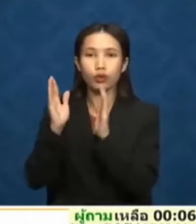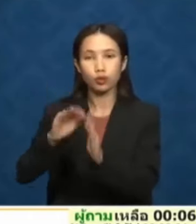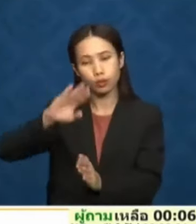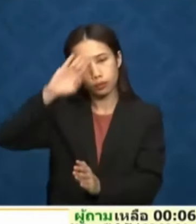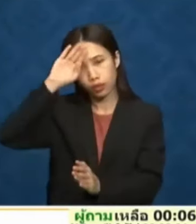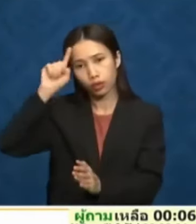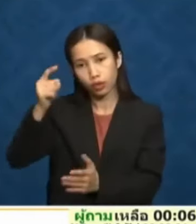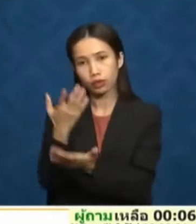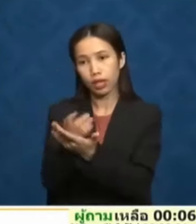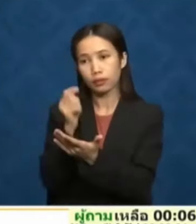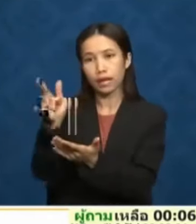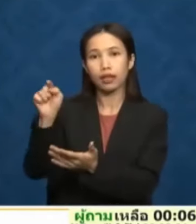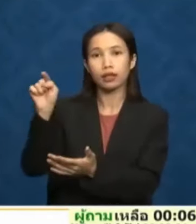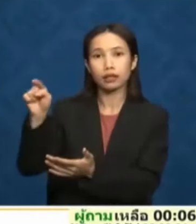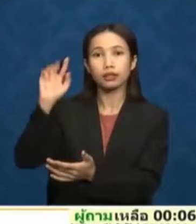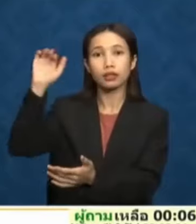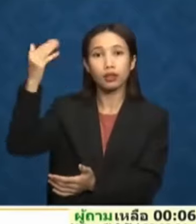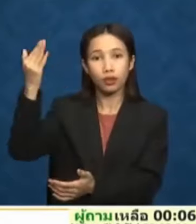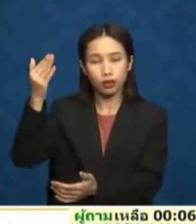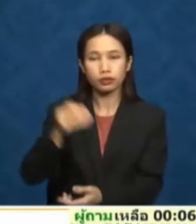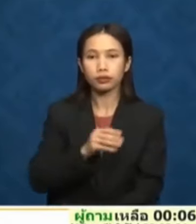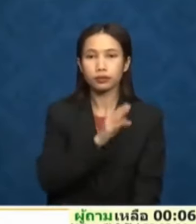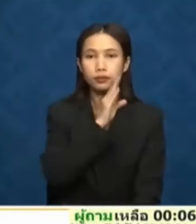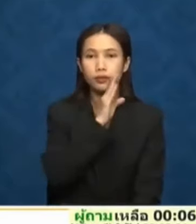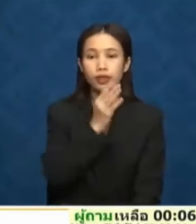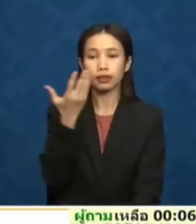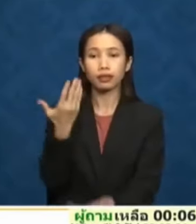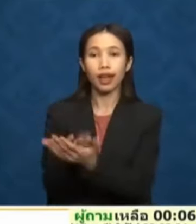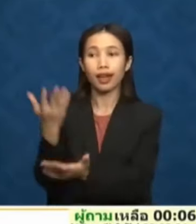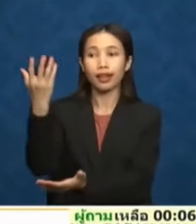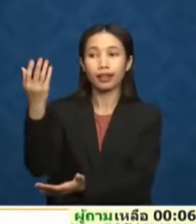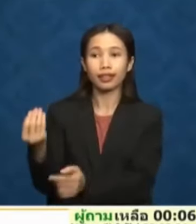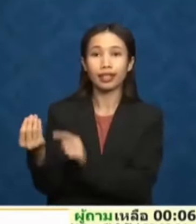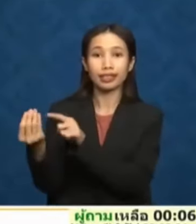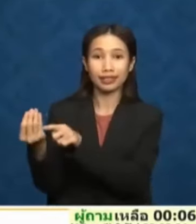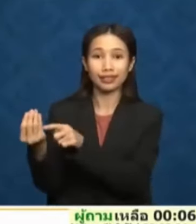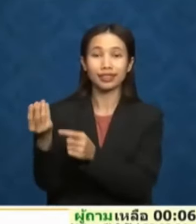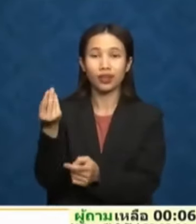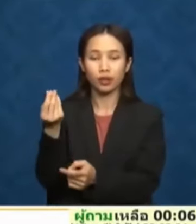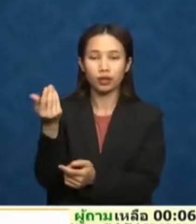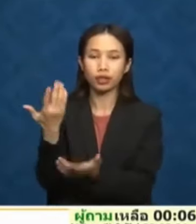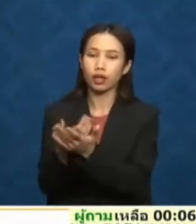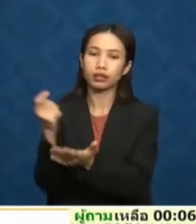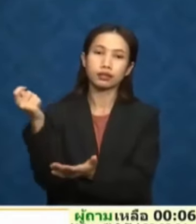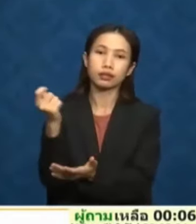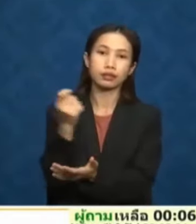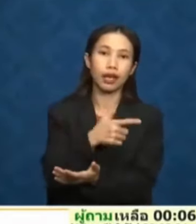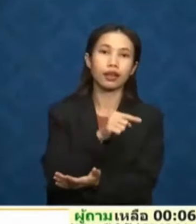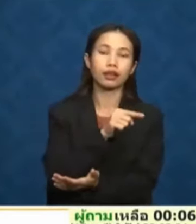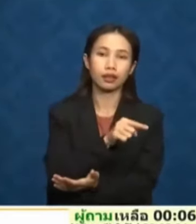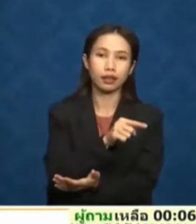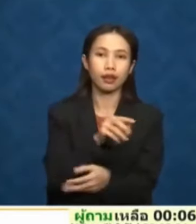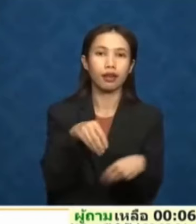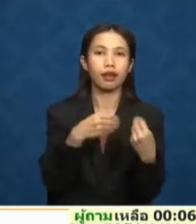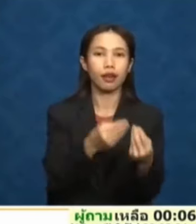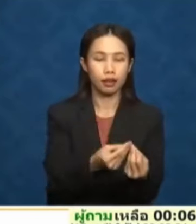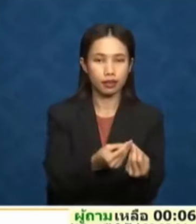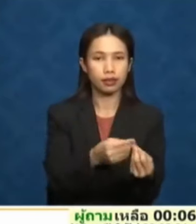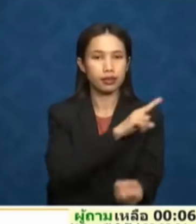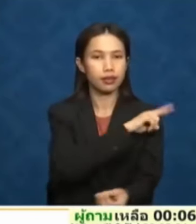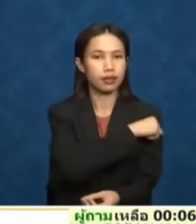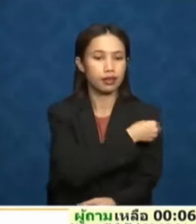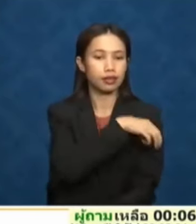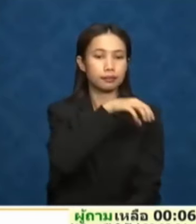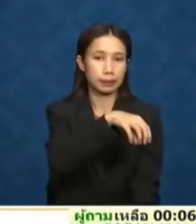จ่ายก่อนตามจ่ายก่อนเหลือเท่าไหร่ก็เอาเม็ดเงินที่เหลือนะมากระจายให้กับคลินิกอบ